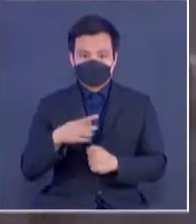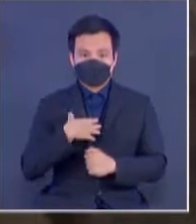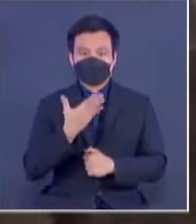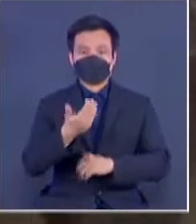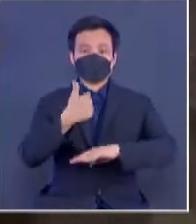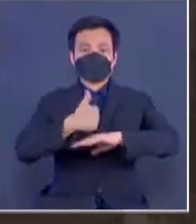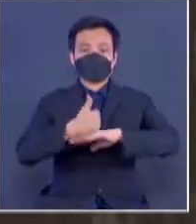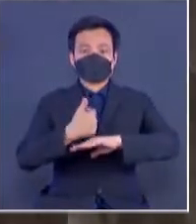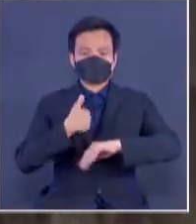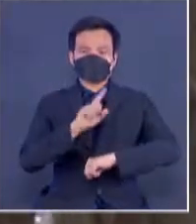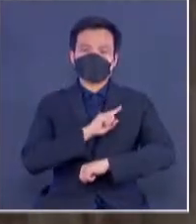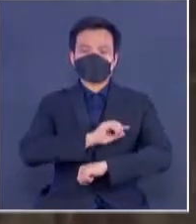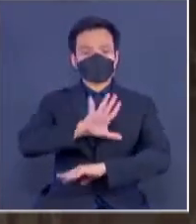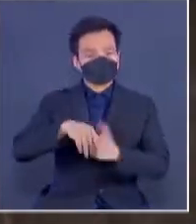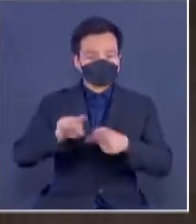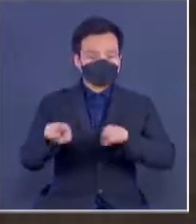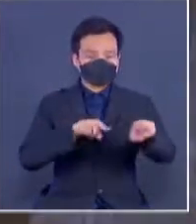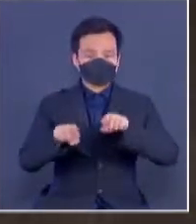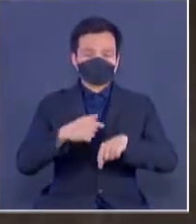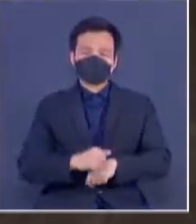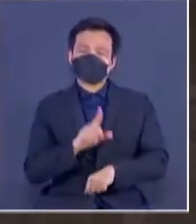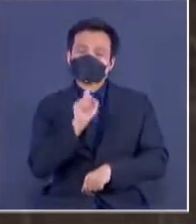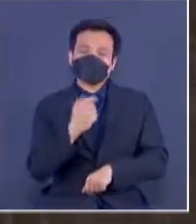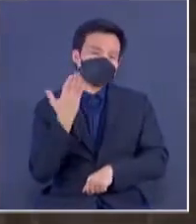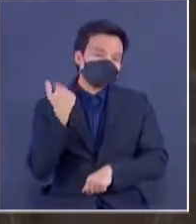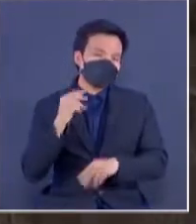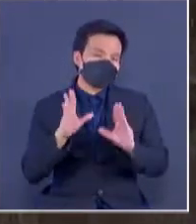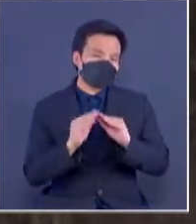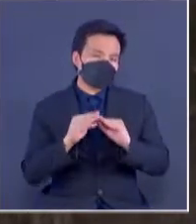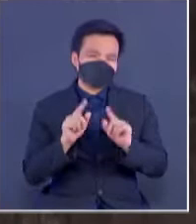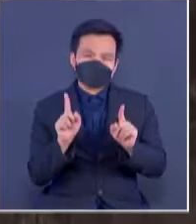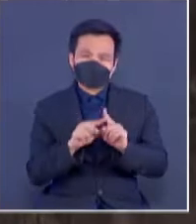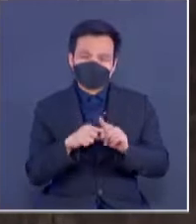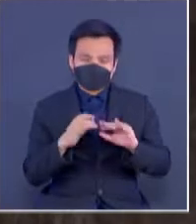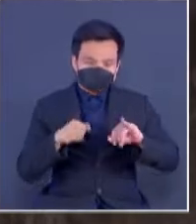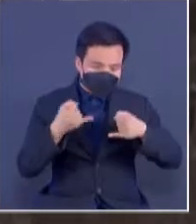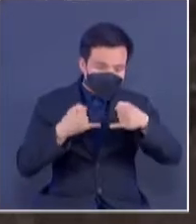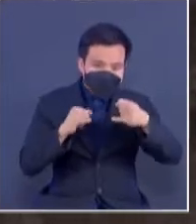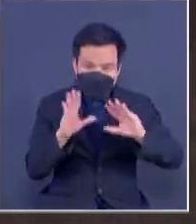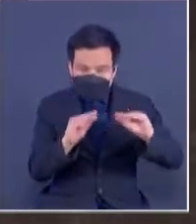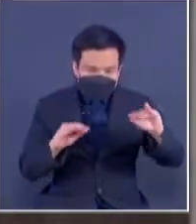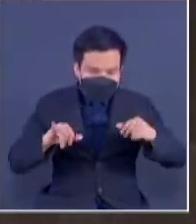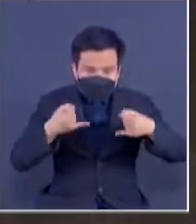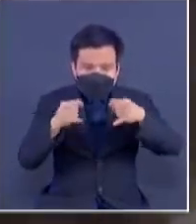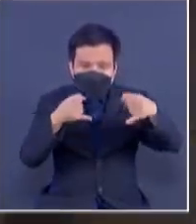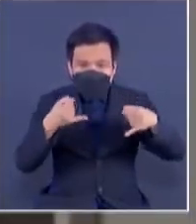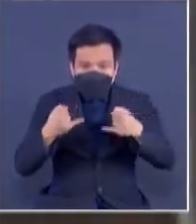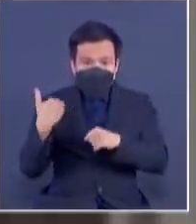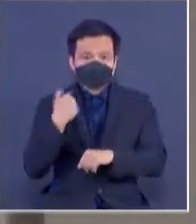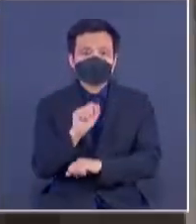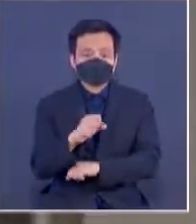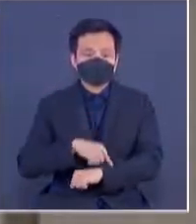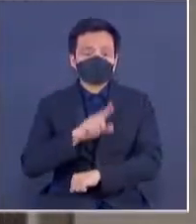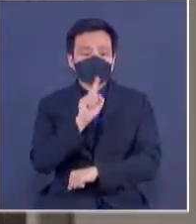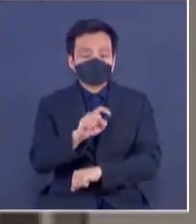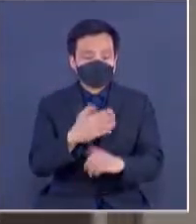สื่อข่าวก็ถามต่อครับว่าเออเรากระแสก่อนหน้านี้ว่าในที่ประชุมนี่โอ้โหพูดกันรุนแรงอยู่พอสมควรนะครับก็ถามว่าสนิ